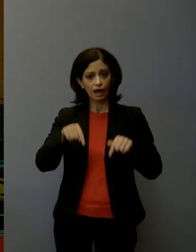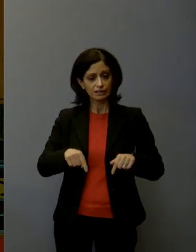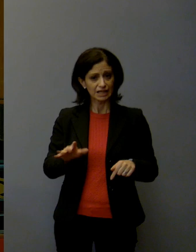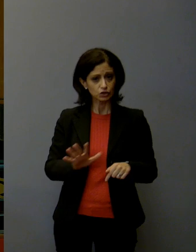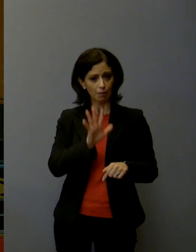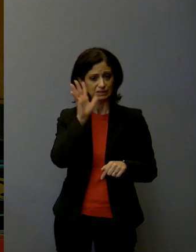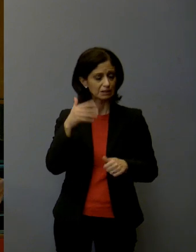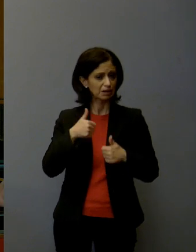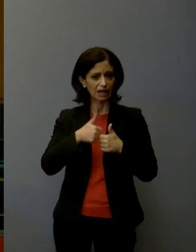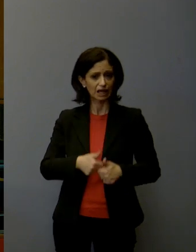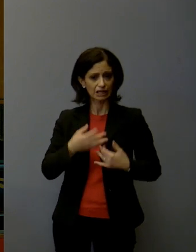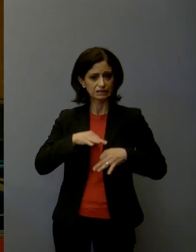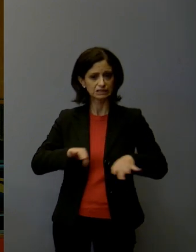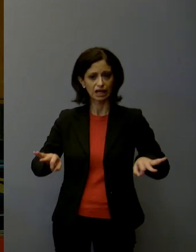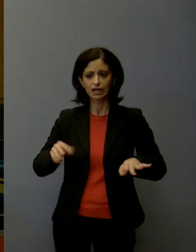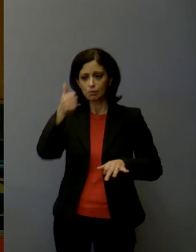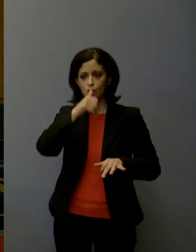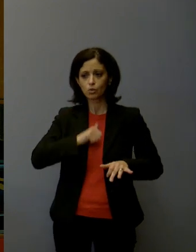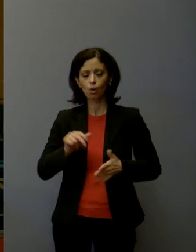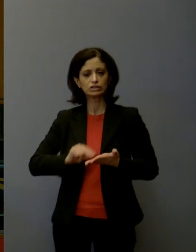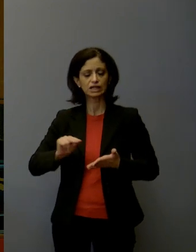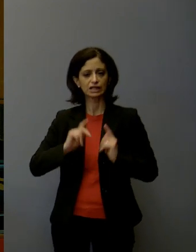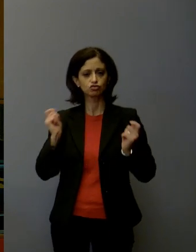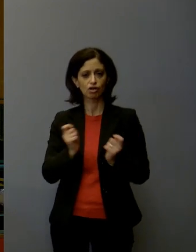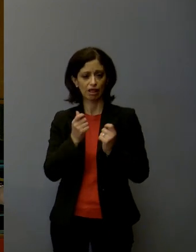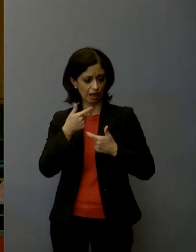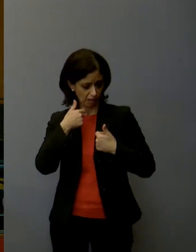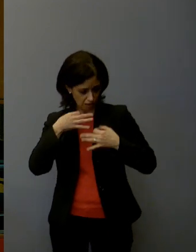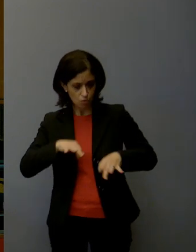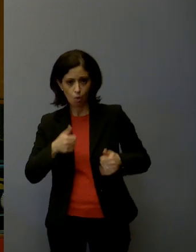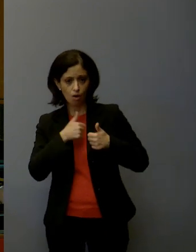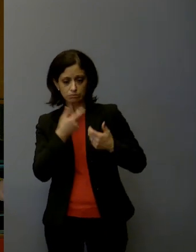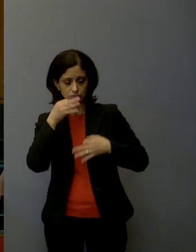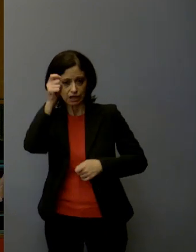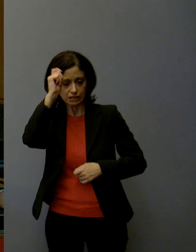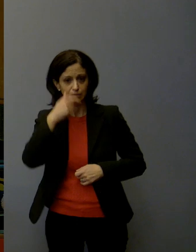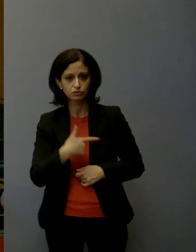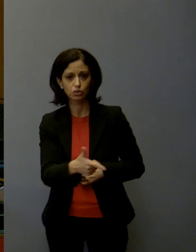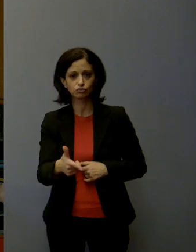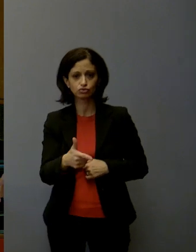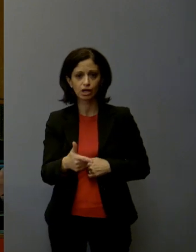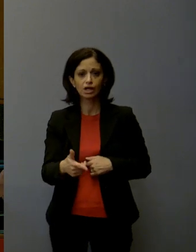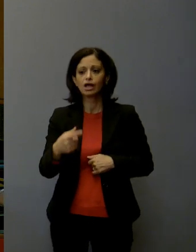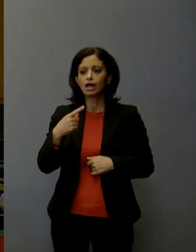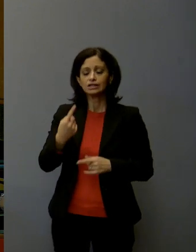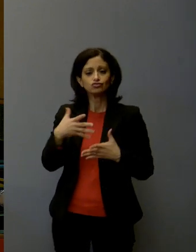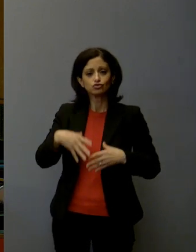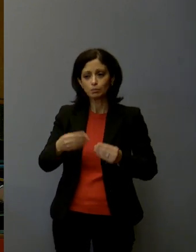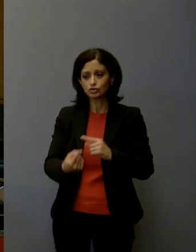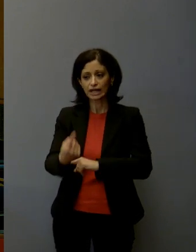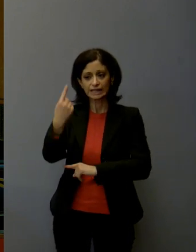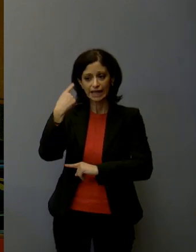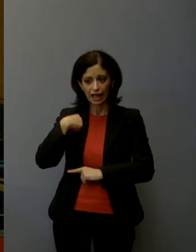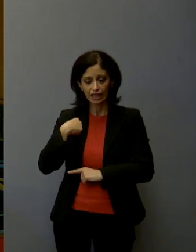venga rispettato il ruolo del segretario generale perché ogni qualvolta e da ieri che ogni qualvolta